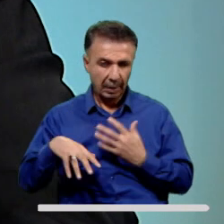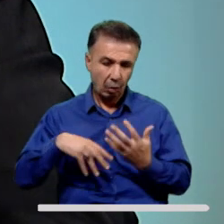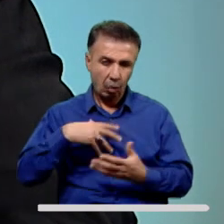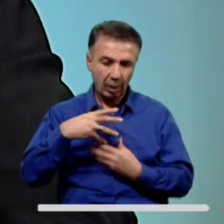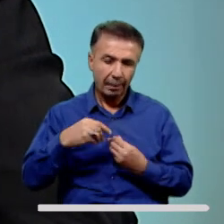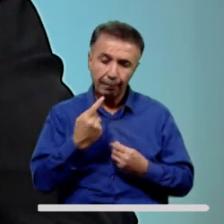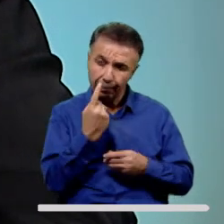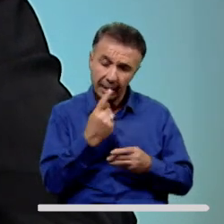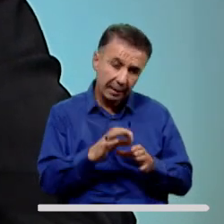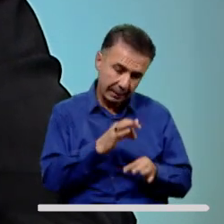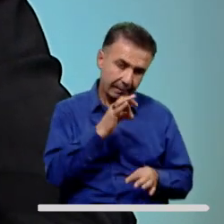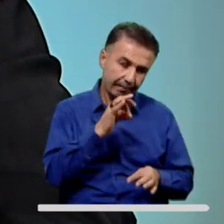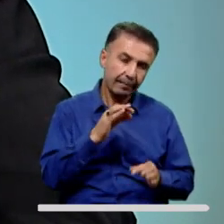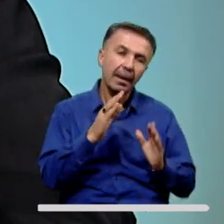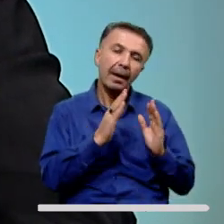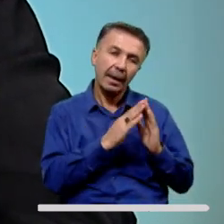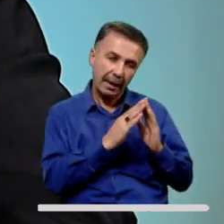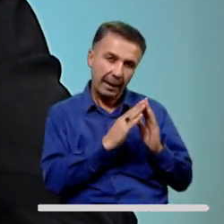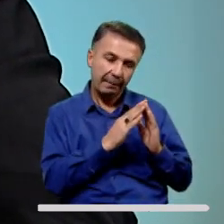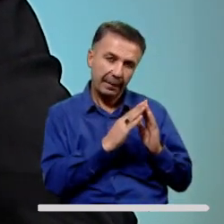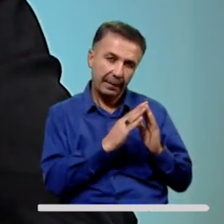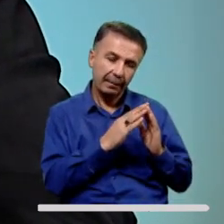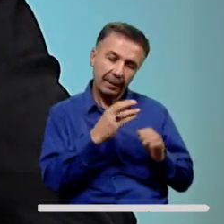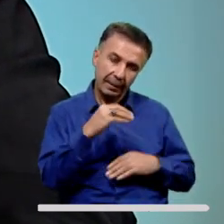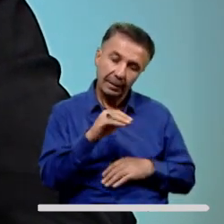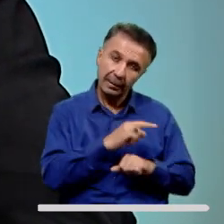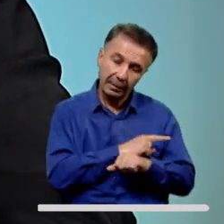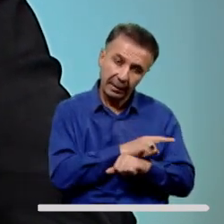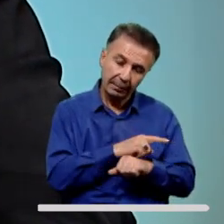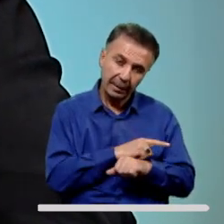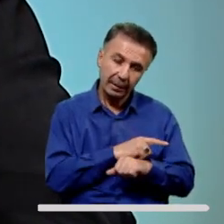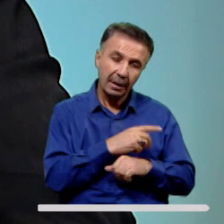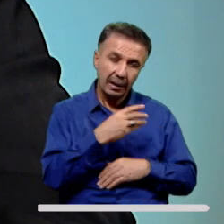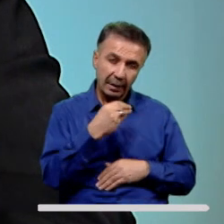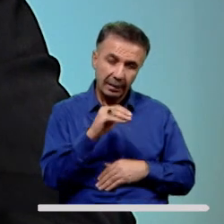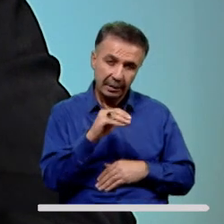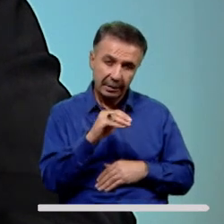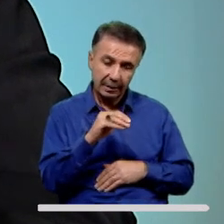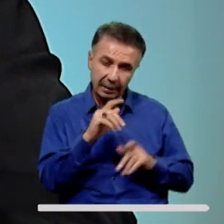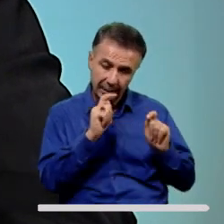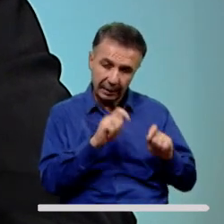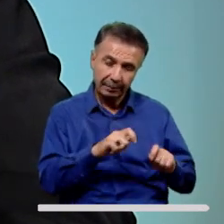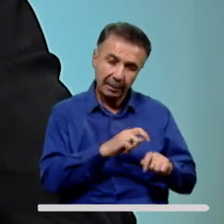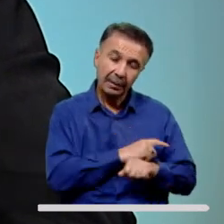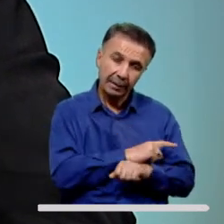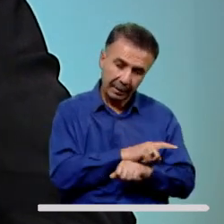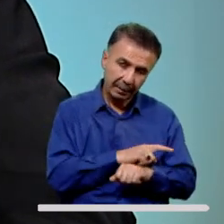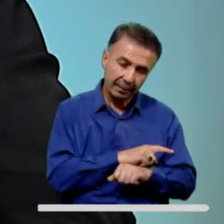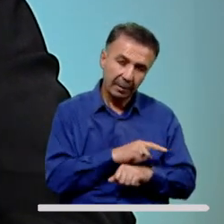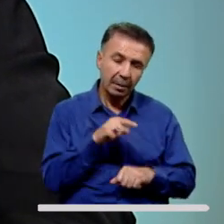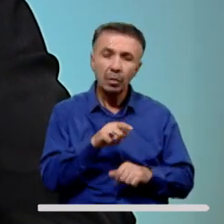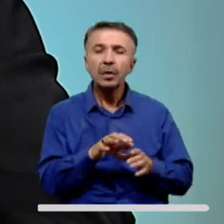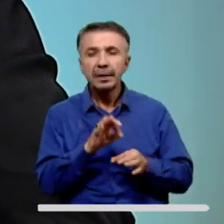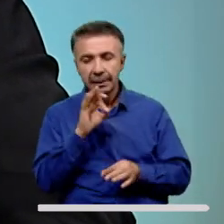Bir insan evini sattığı zaman, satılığa çıkardığı zaman bu